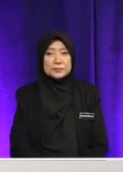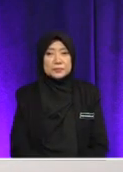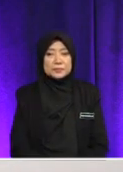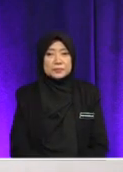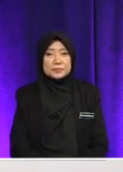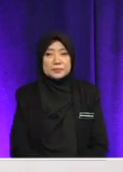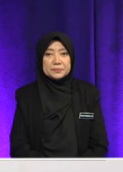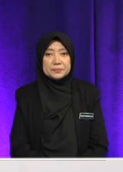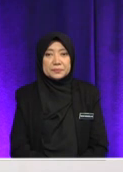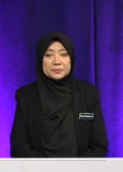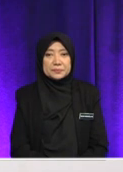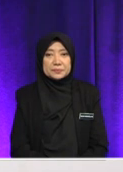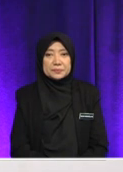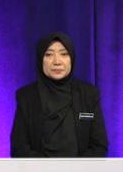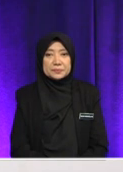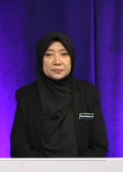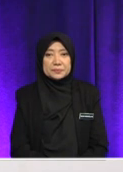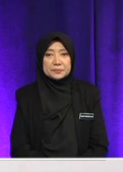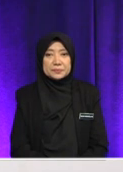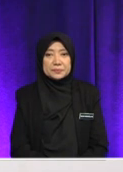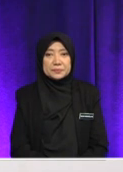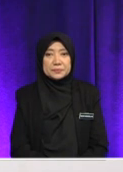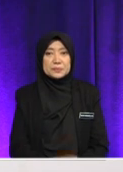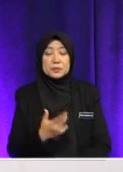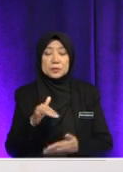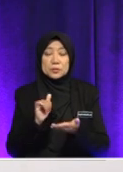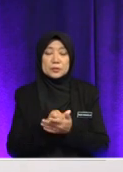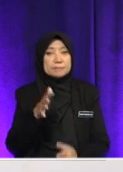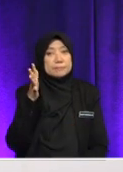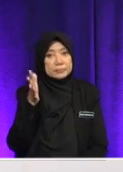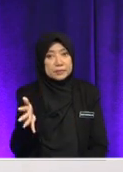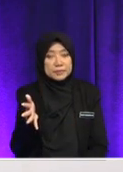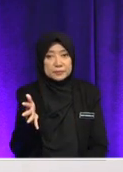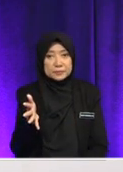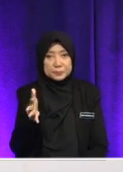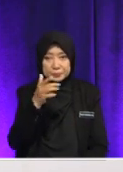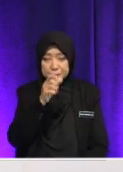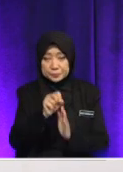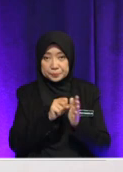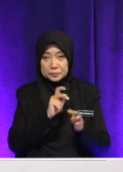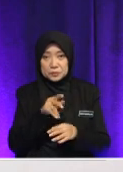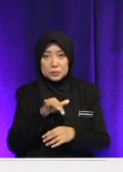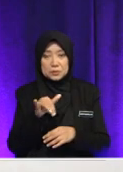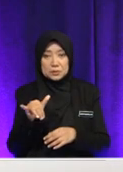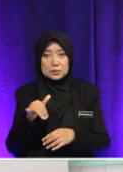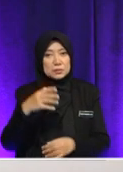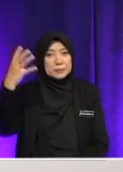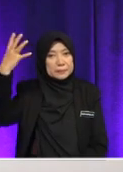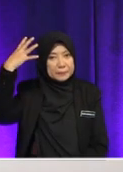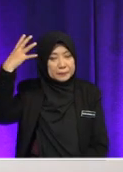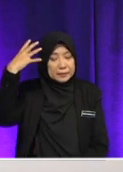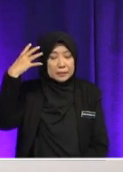kemudian Oke kita Tinggalkanlah sebabnya sepatunya kita kenaikan cahaya matahari